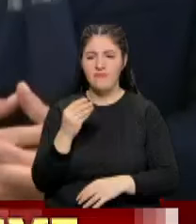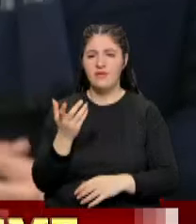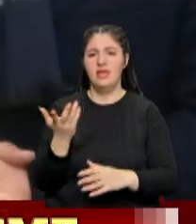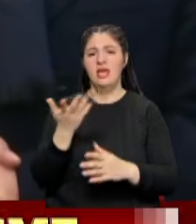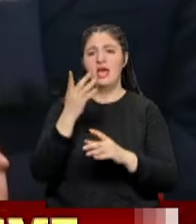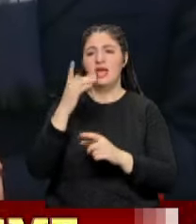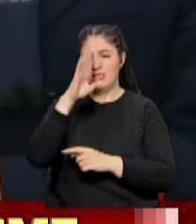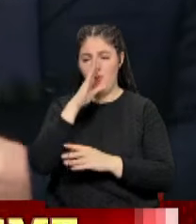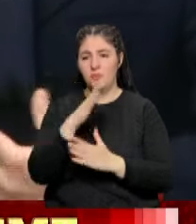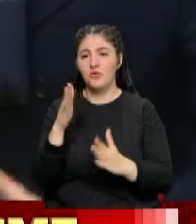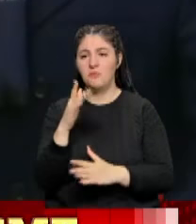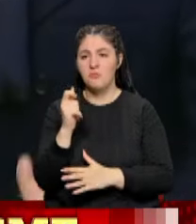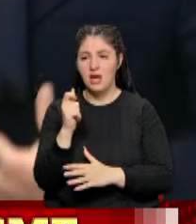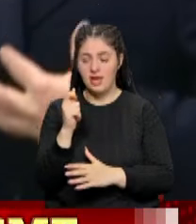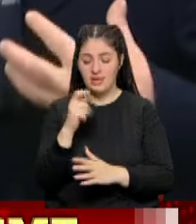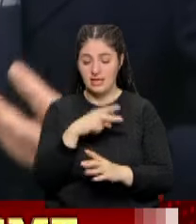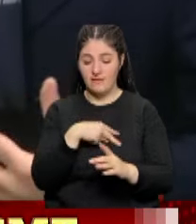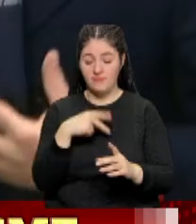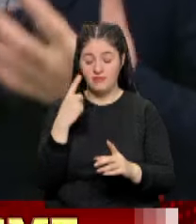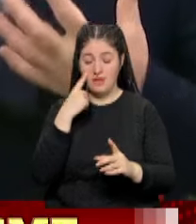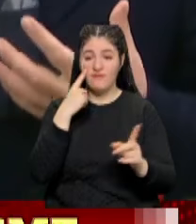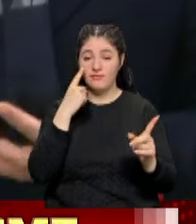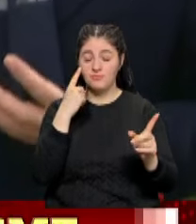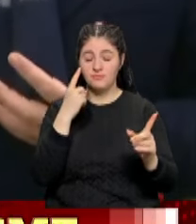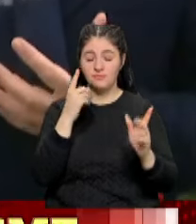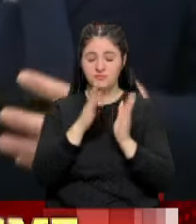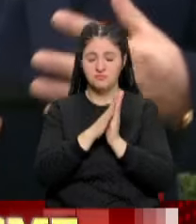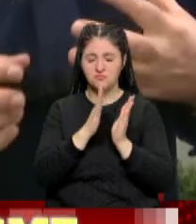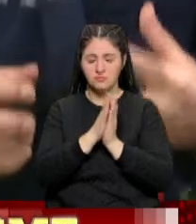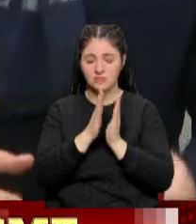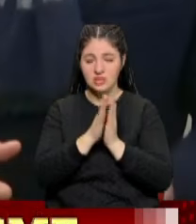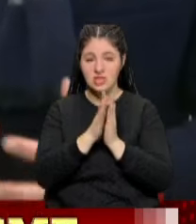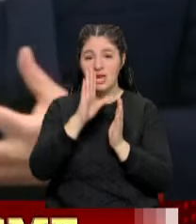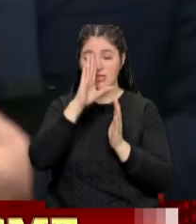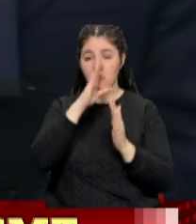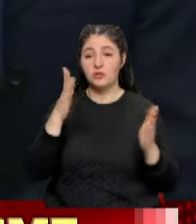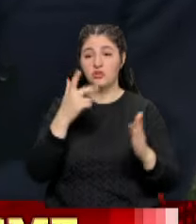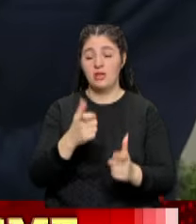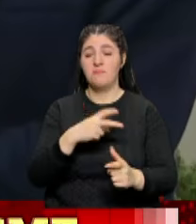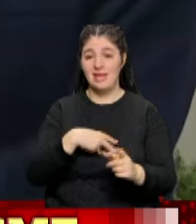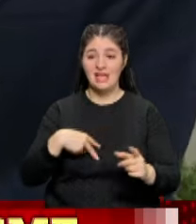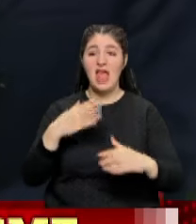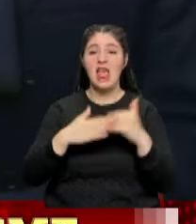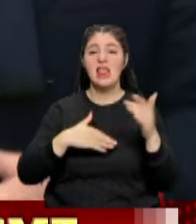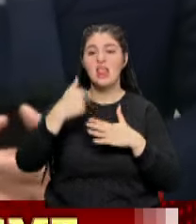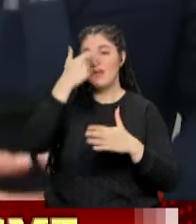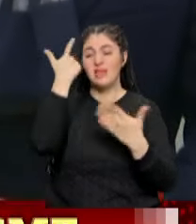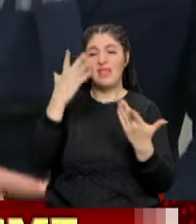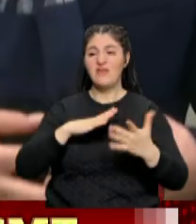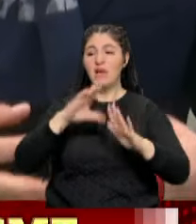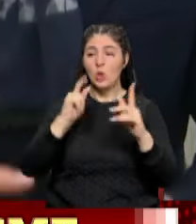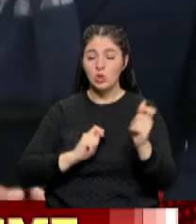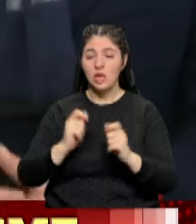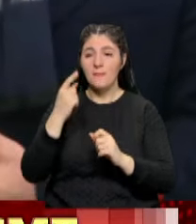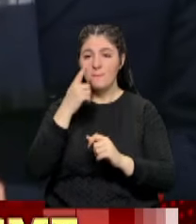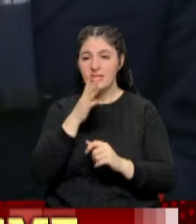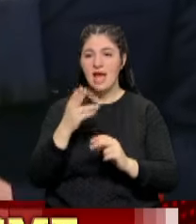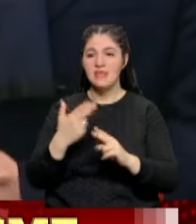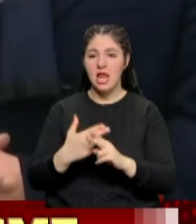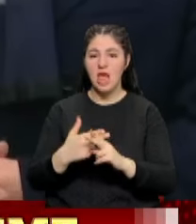Büyükşehir Belediyesi'nin elinde hangi imkan var ise kullandık, kullanmaya devam ediyoruz. Bilgisi,